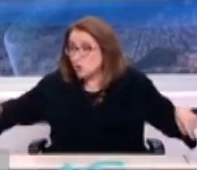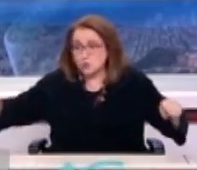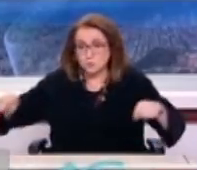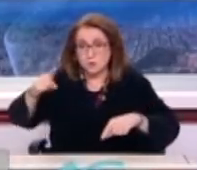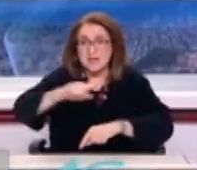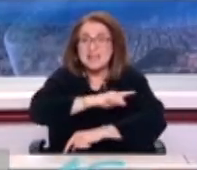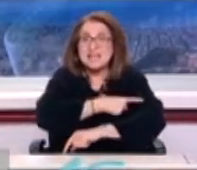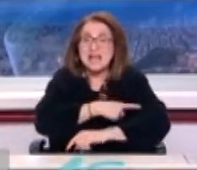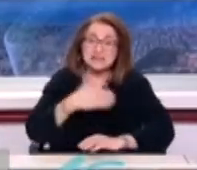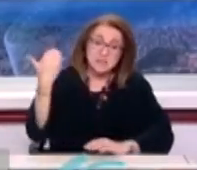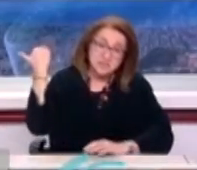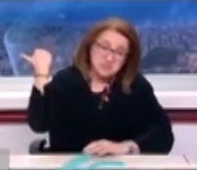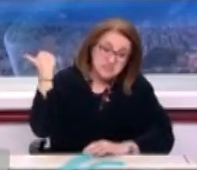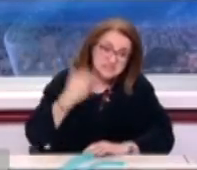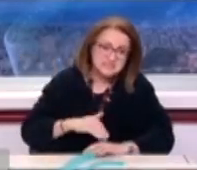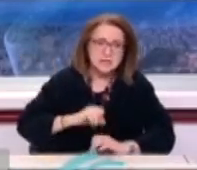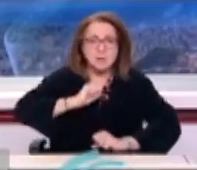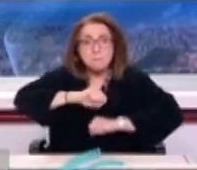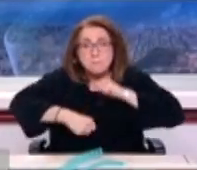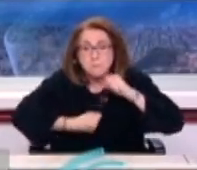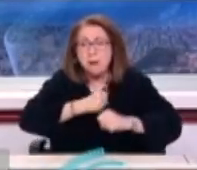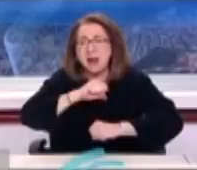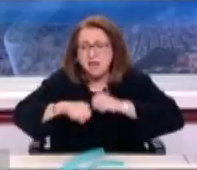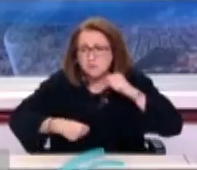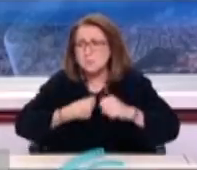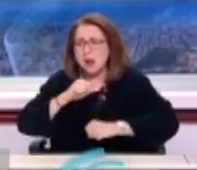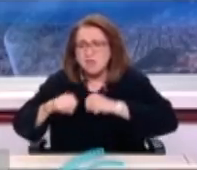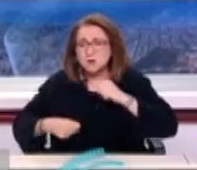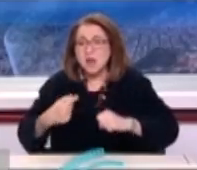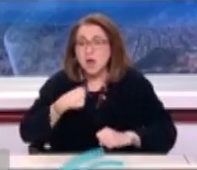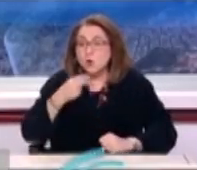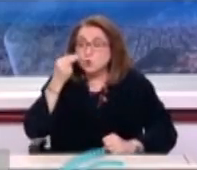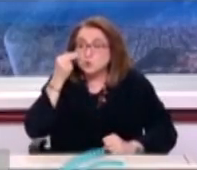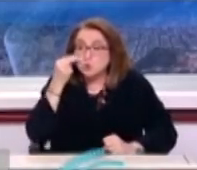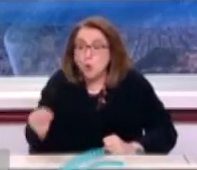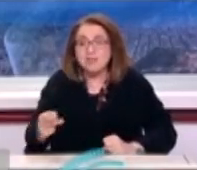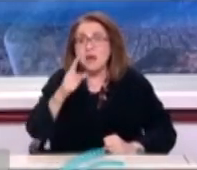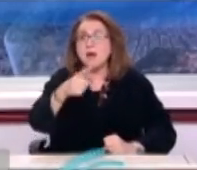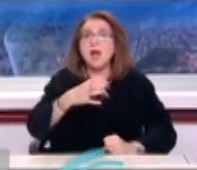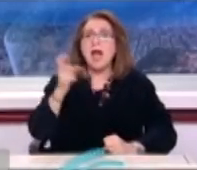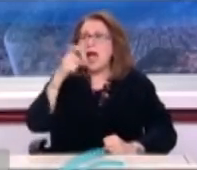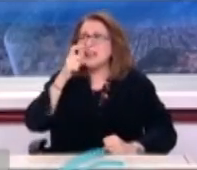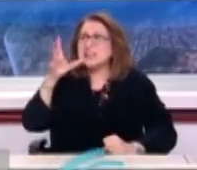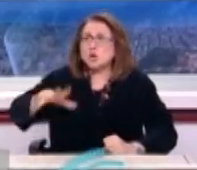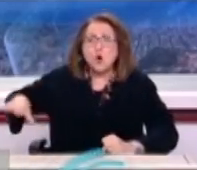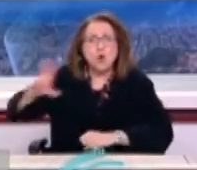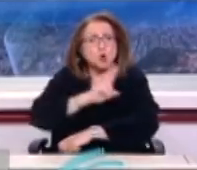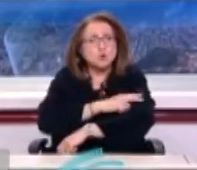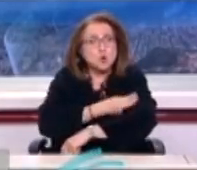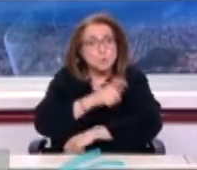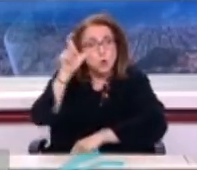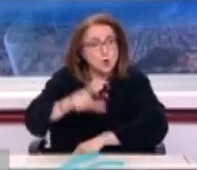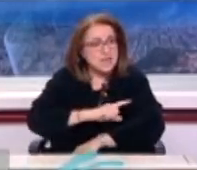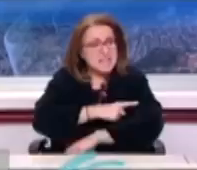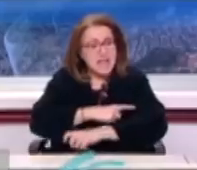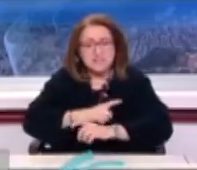γιατρών. Δίνει πραγματικά μάχη σε καθημερινό επίπεδο, το έχω ζήσει στα επίγοντα του νοσοκομείου Αττικών, για να βοηθήσει τον συνάνθρωπο.